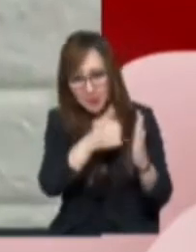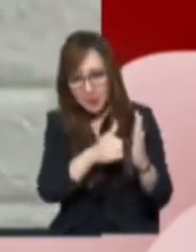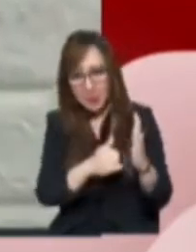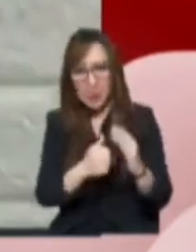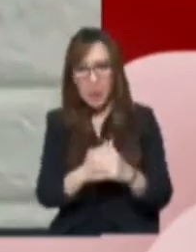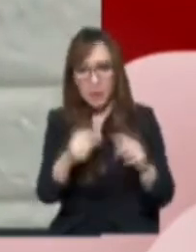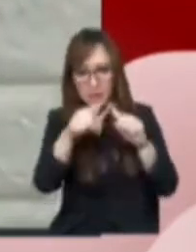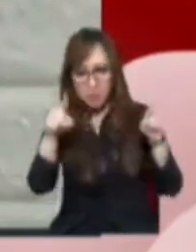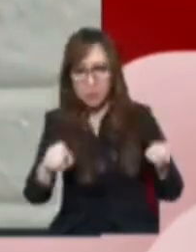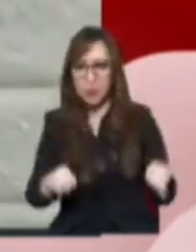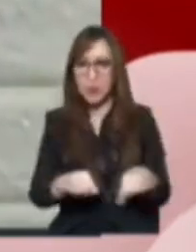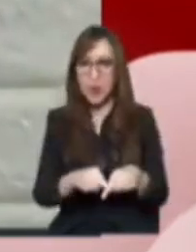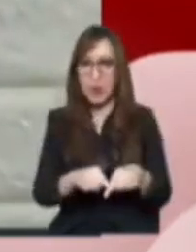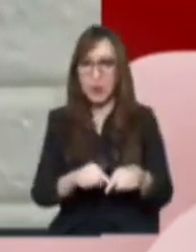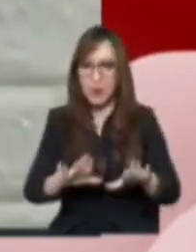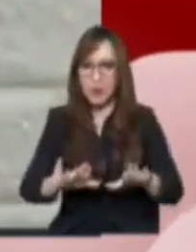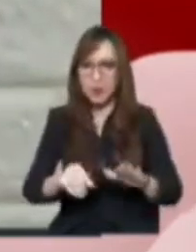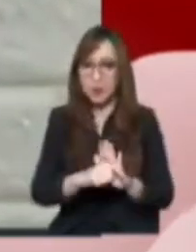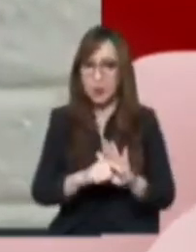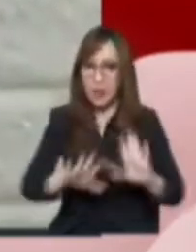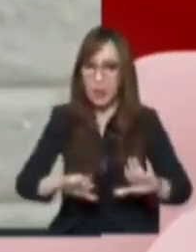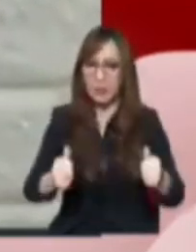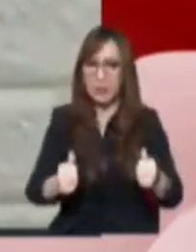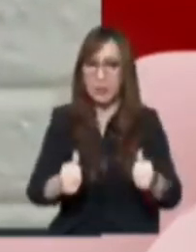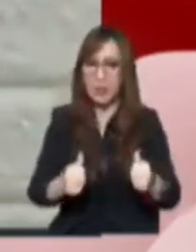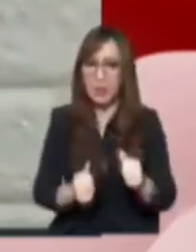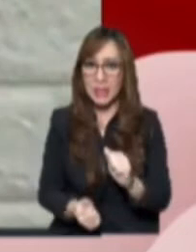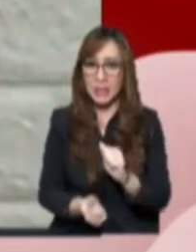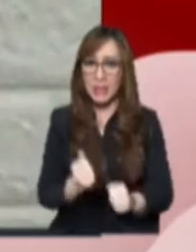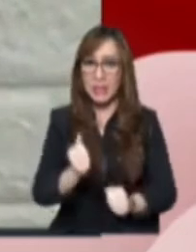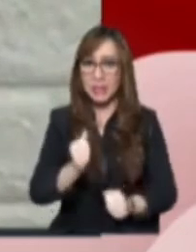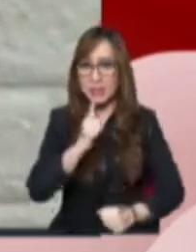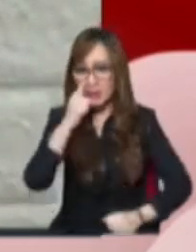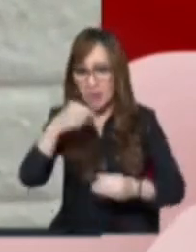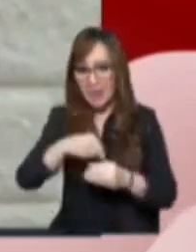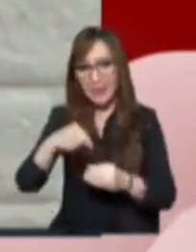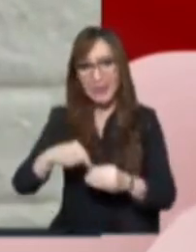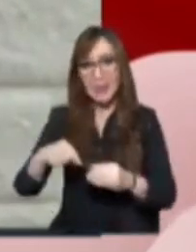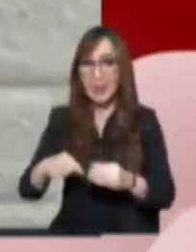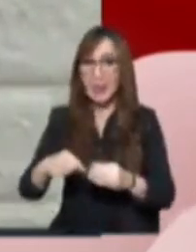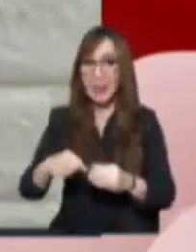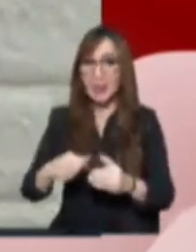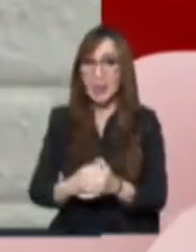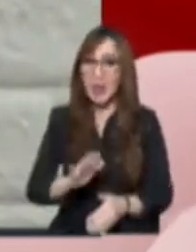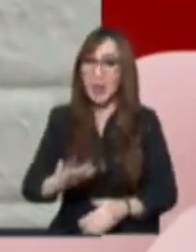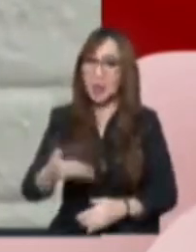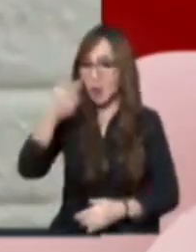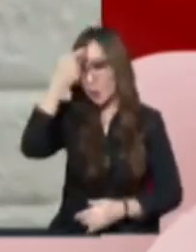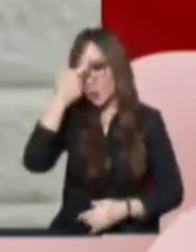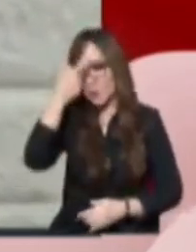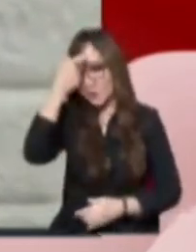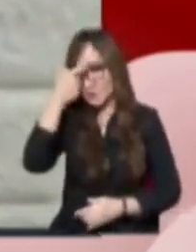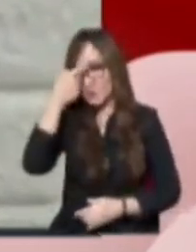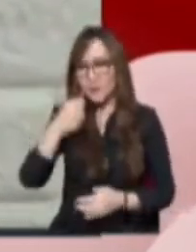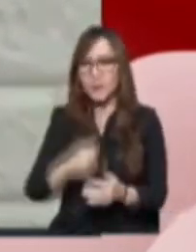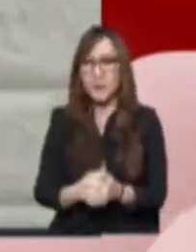misalnya hasil pemeriksaan Raffi tes antigen kemudian juga pemeriksaan suhu tubuh dan juga